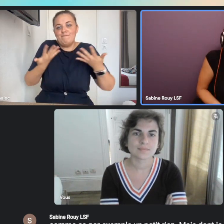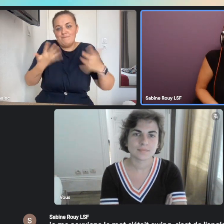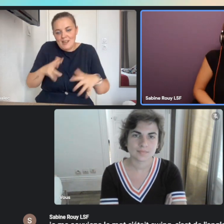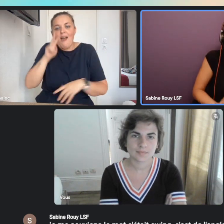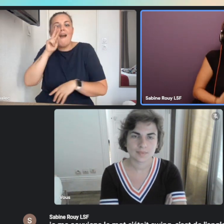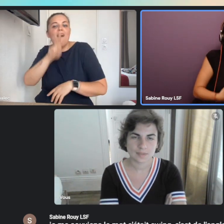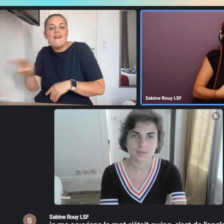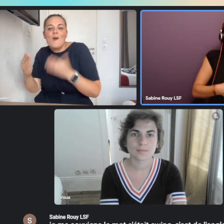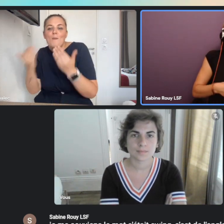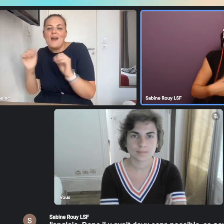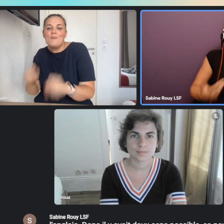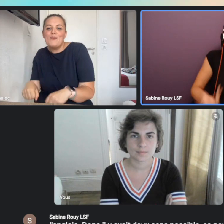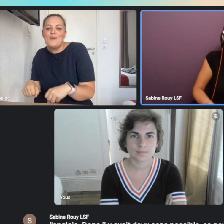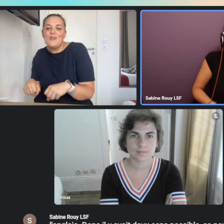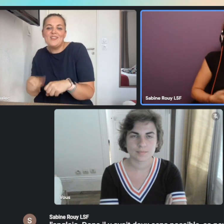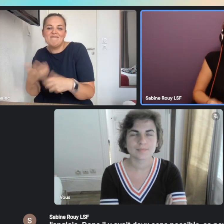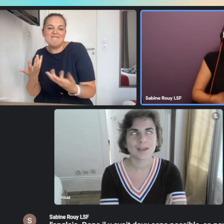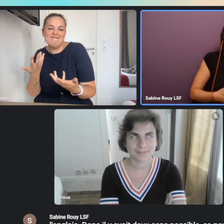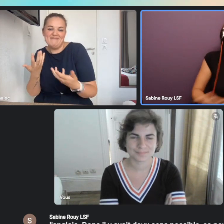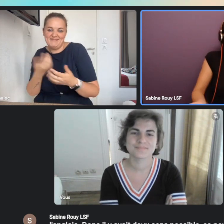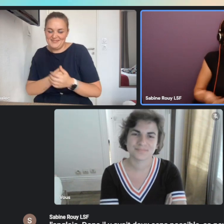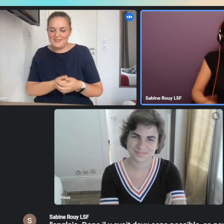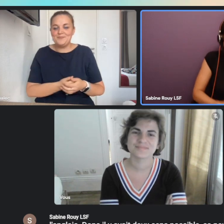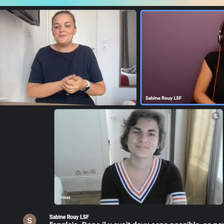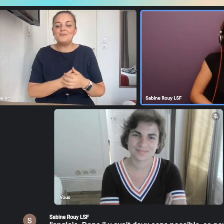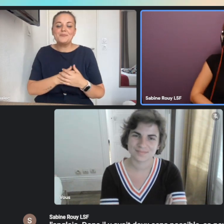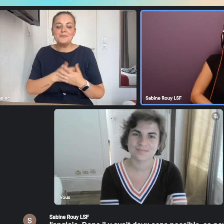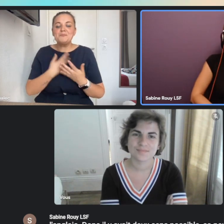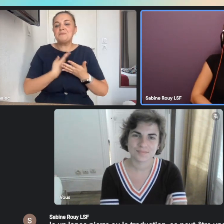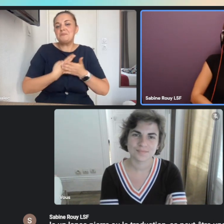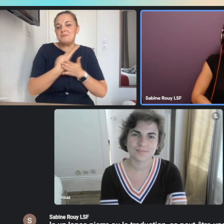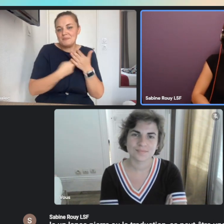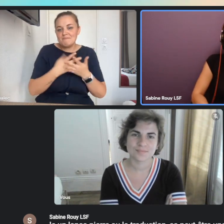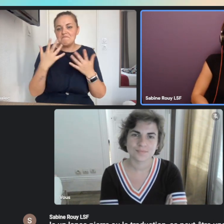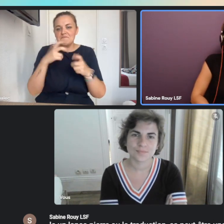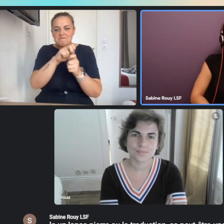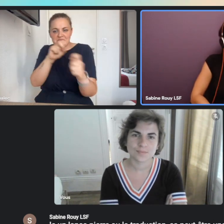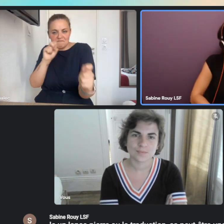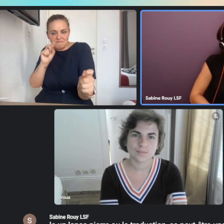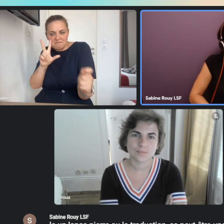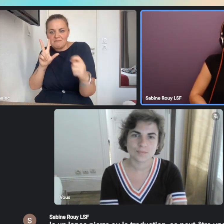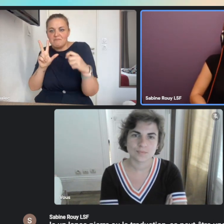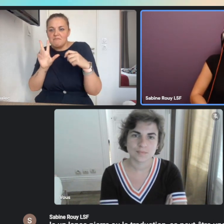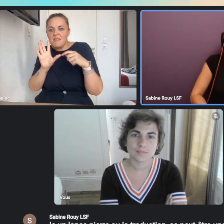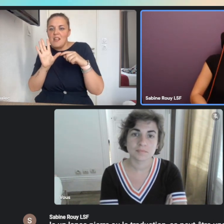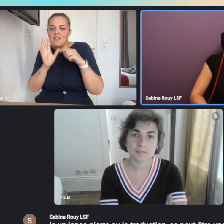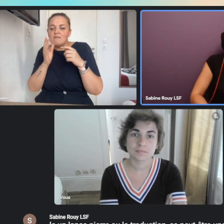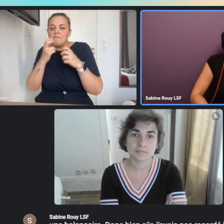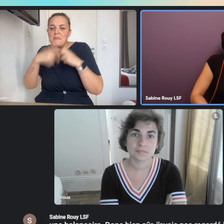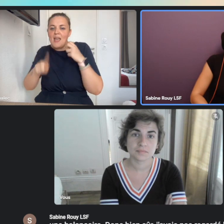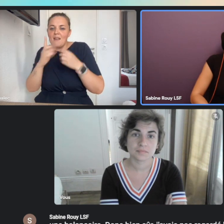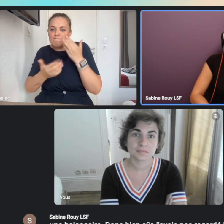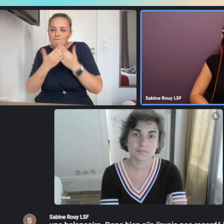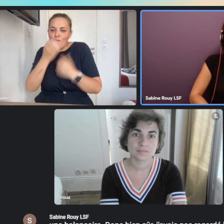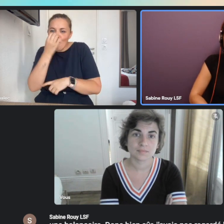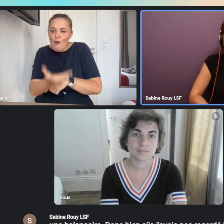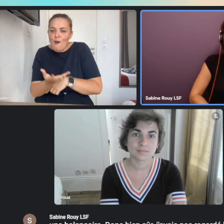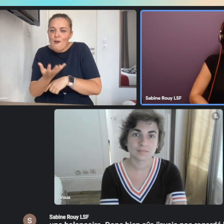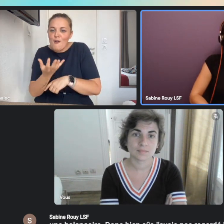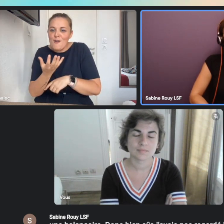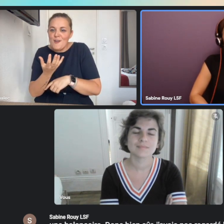mon propre dessin et qu'une fois qu'il était fait, je puisse comparer avec d'autres artistes. Donc j'ai fait mon dessin dans mon coin avec un